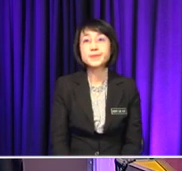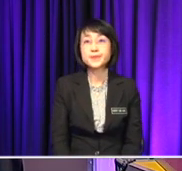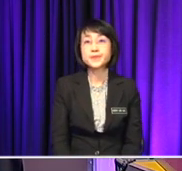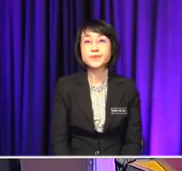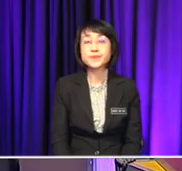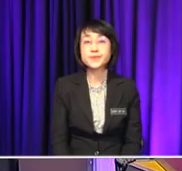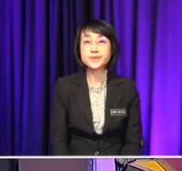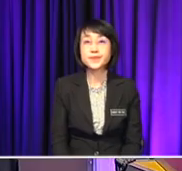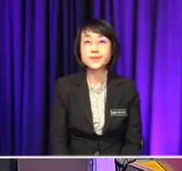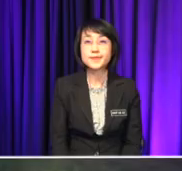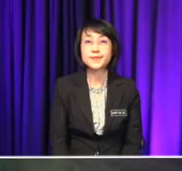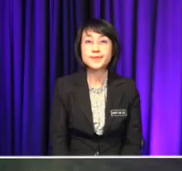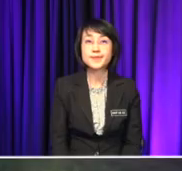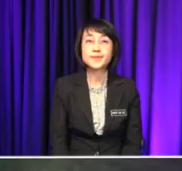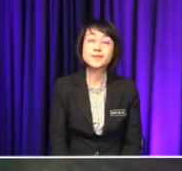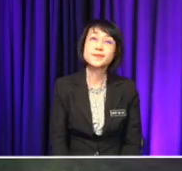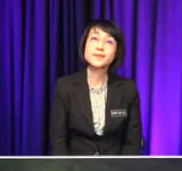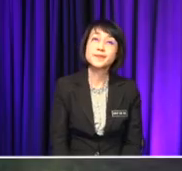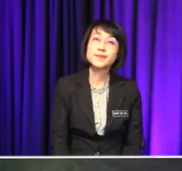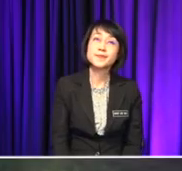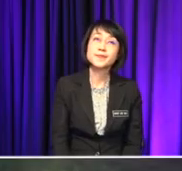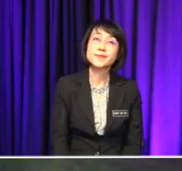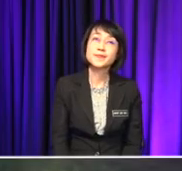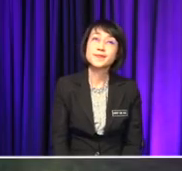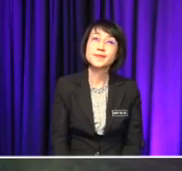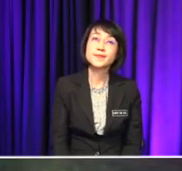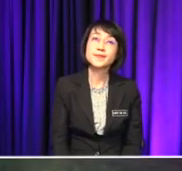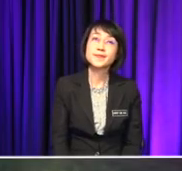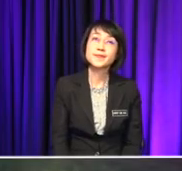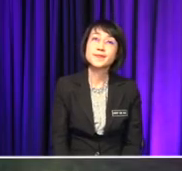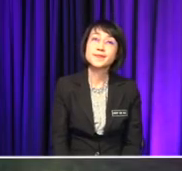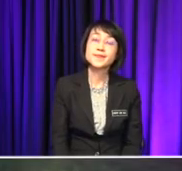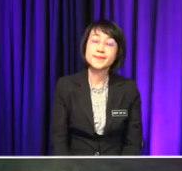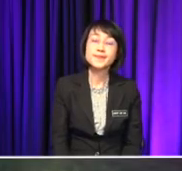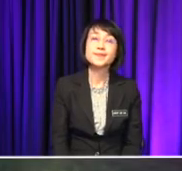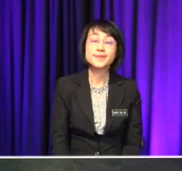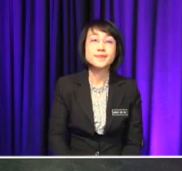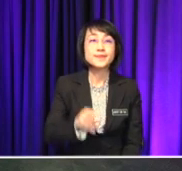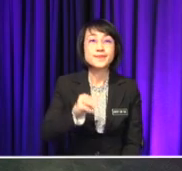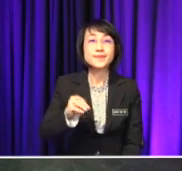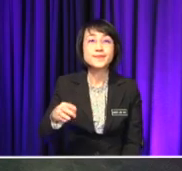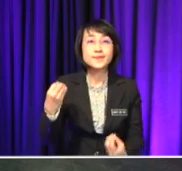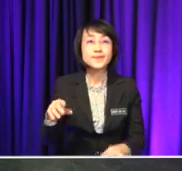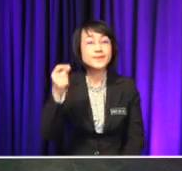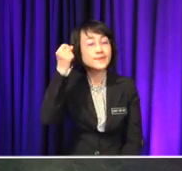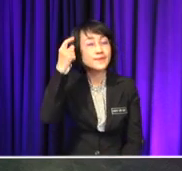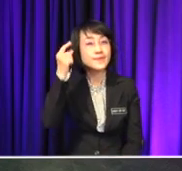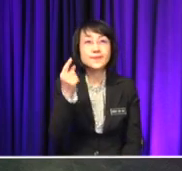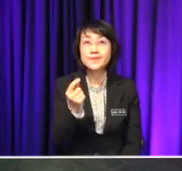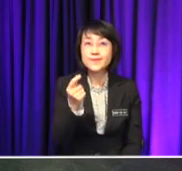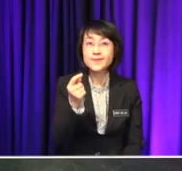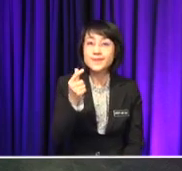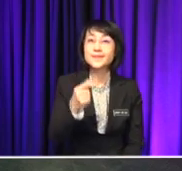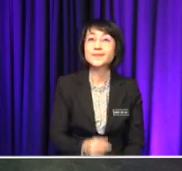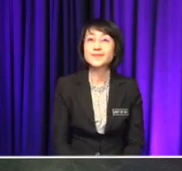Zoon iklim Baiklah kawan-kawan rasa-rasanya paham tentang aku yang bakal kita pelajari pada hari ini jadi